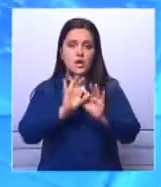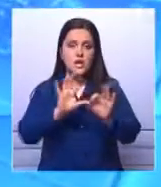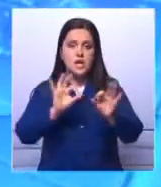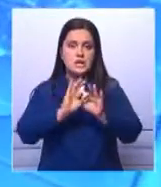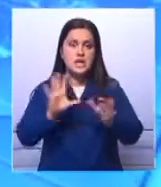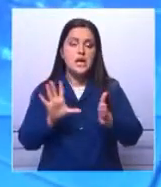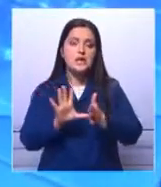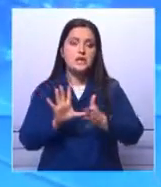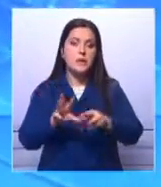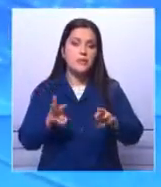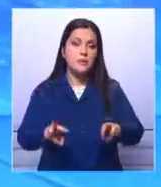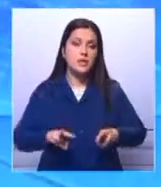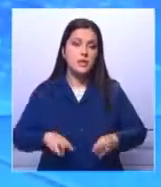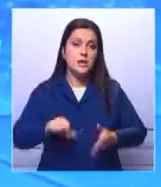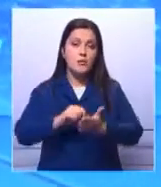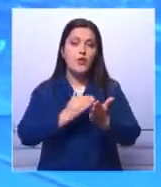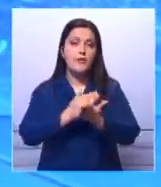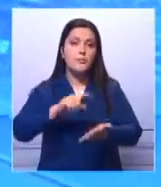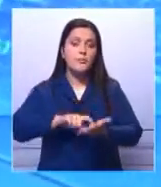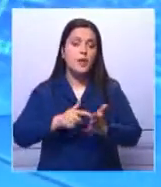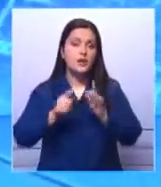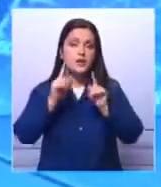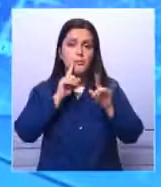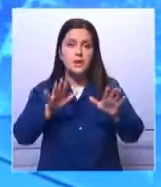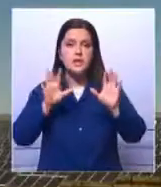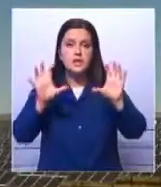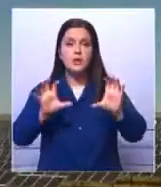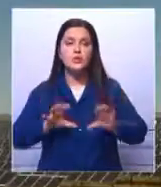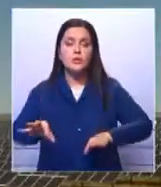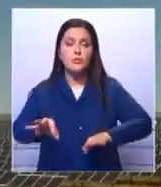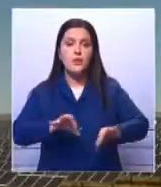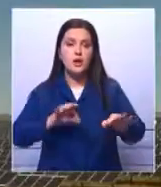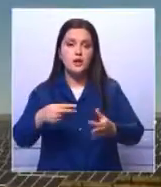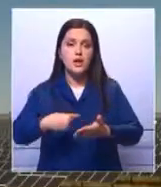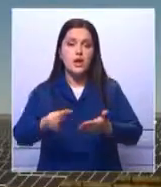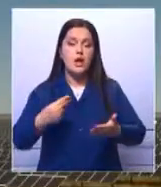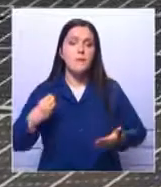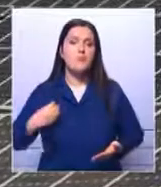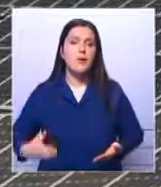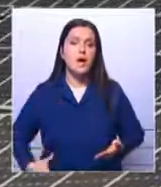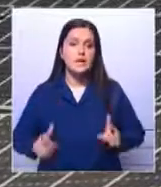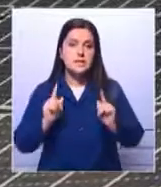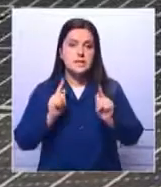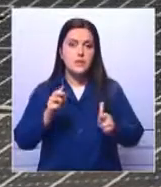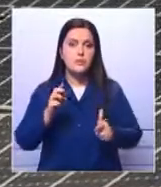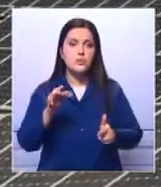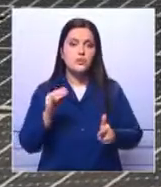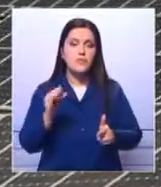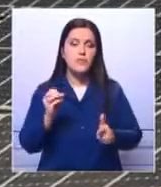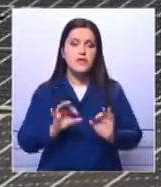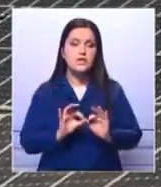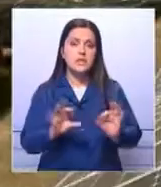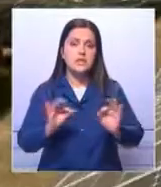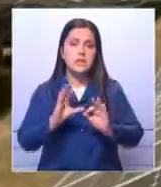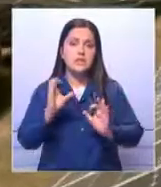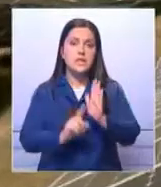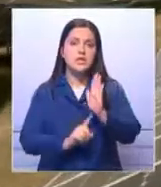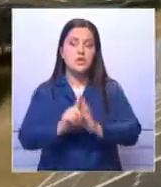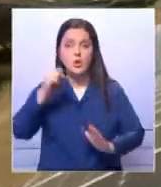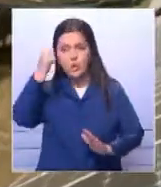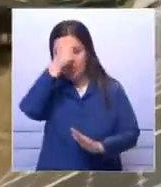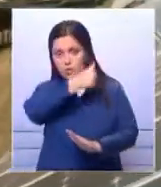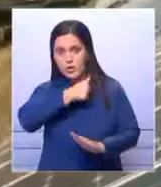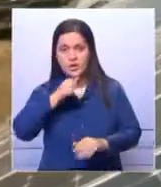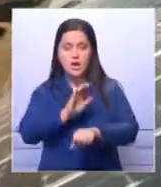главного энергетика. Представляя Верхней палате парламента законопроект о ратификации Парижского соглашения, Канат Бузумбаев рассказал, что с